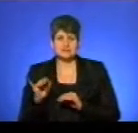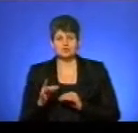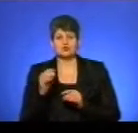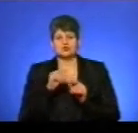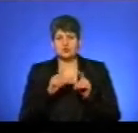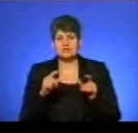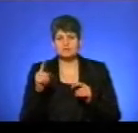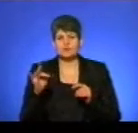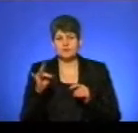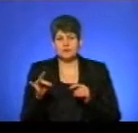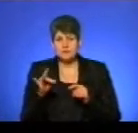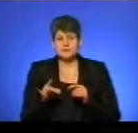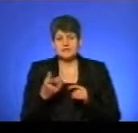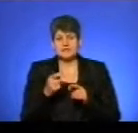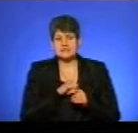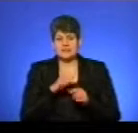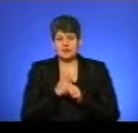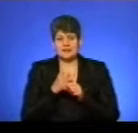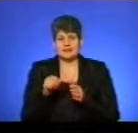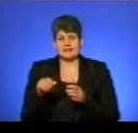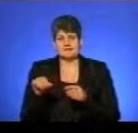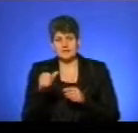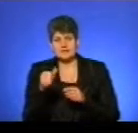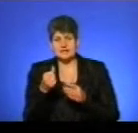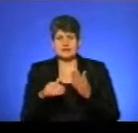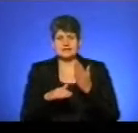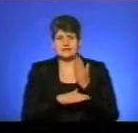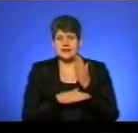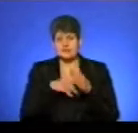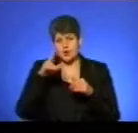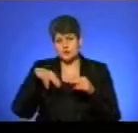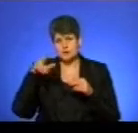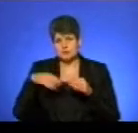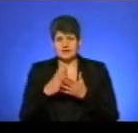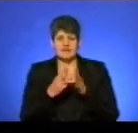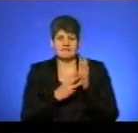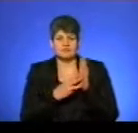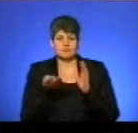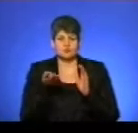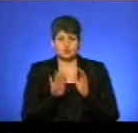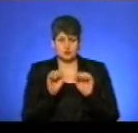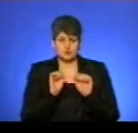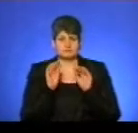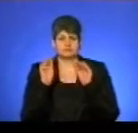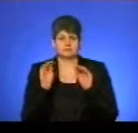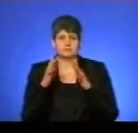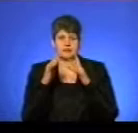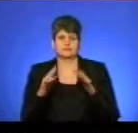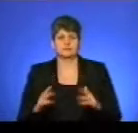іграшки вони вирізали із дерева і власноруч розфарбовували. Їх є 8. Військові зможуть повішати їх на ялинку.